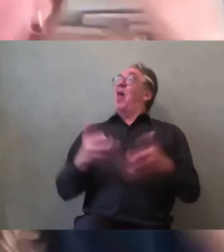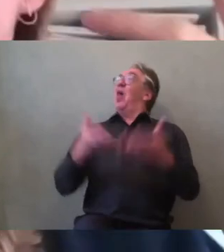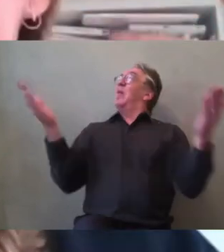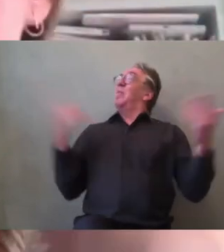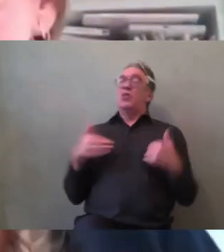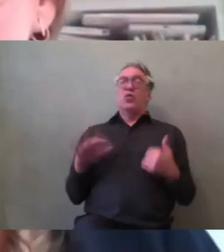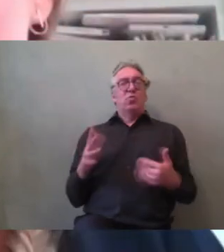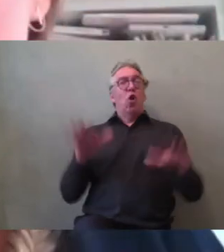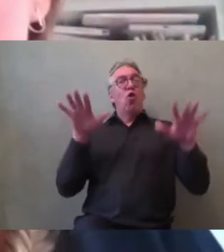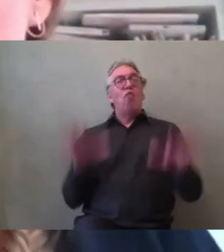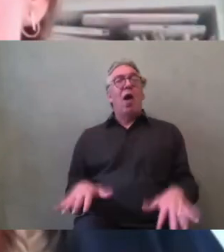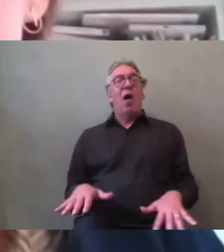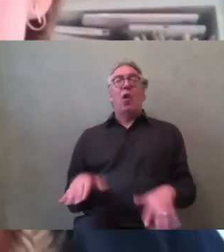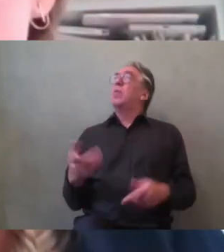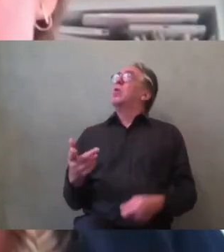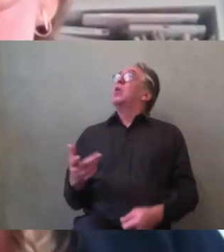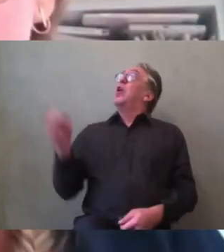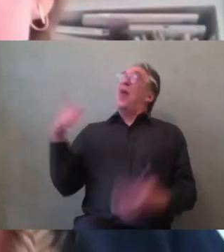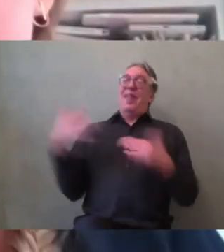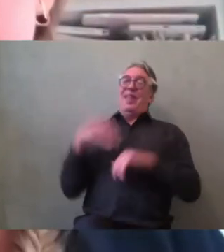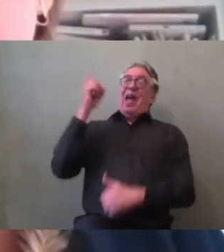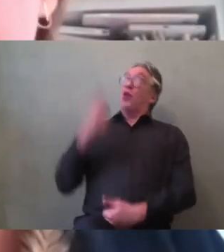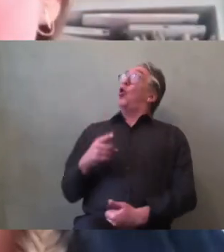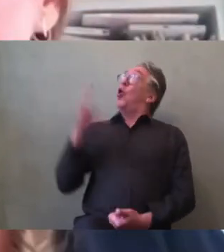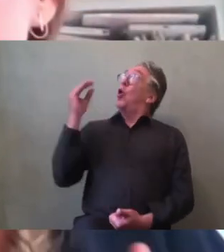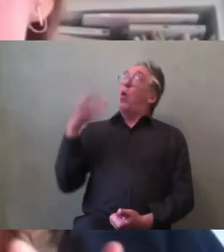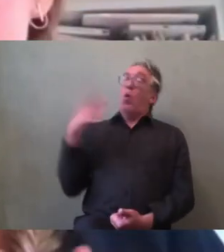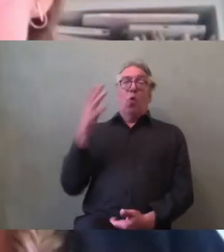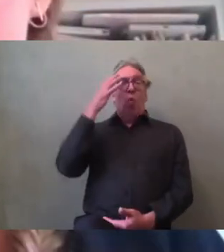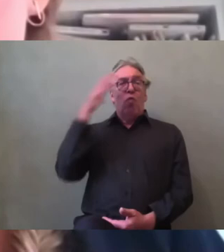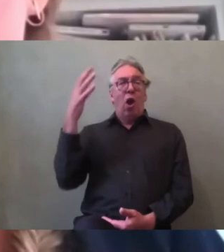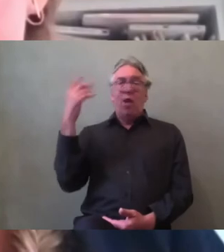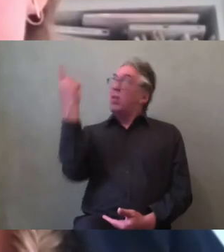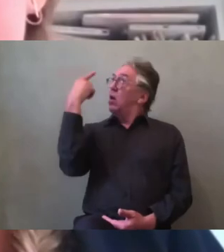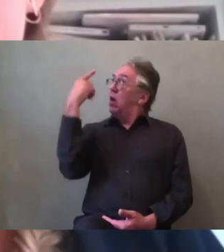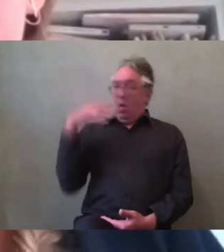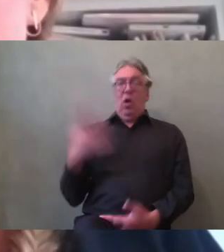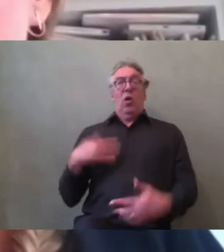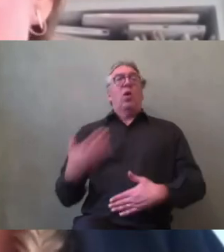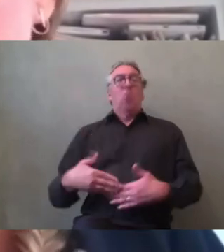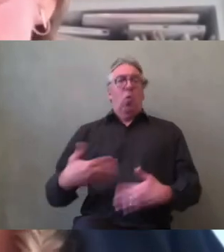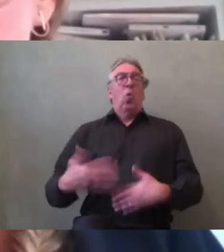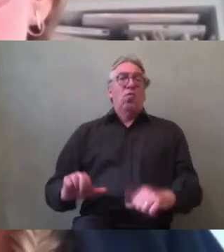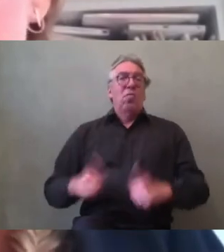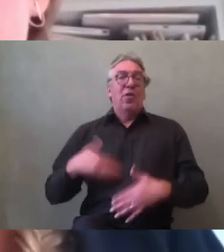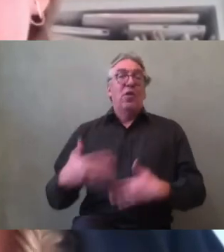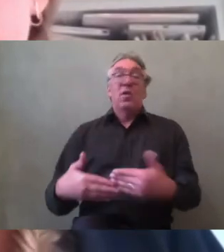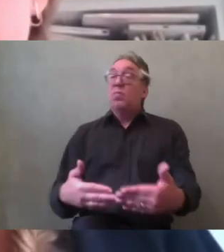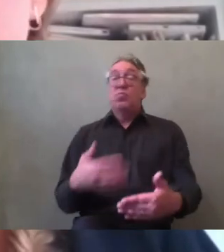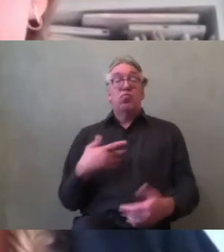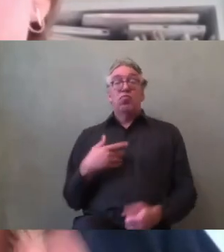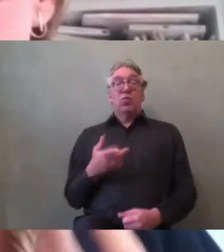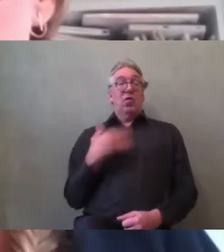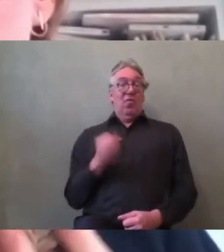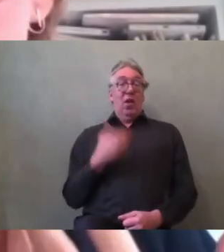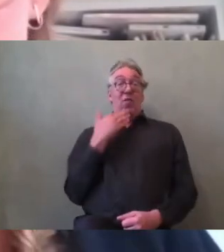het beleid, of vanuit de directeur, of misschien vanuit de overheid, om aan de slag te gaan met dit onderwerp. Ik zou jullie willen oproepen om